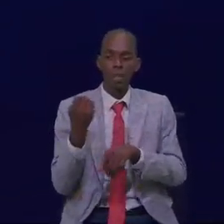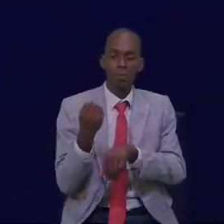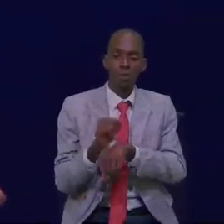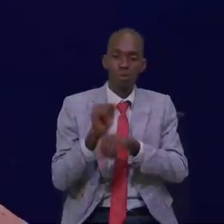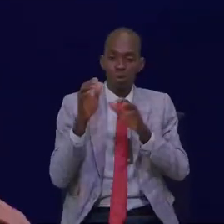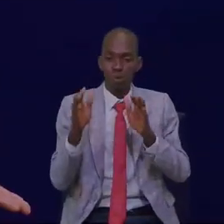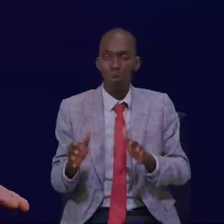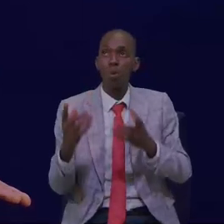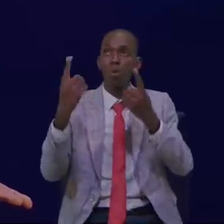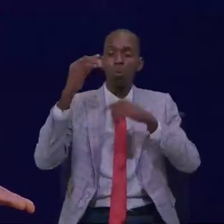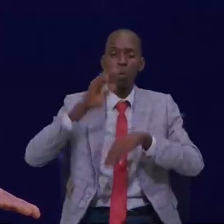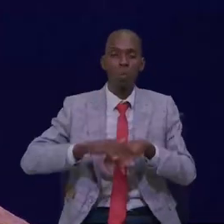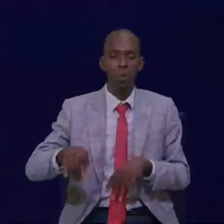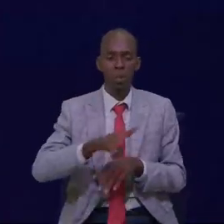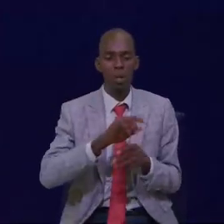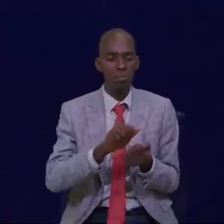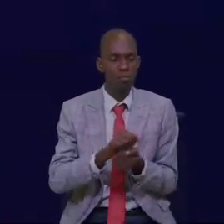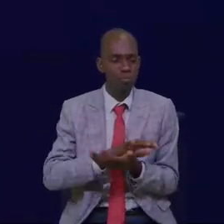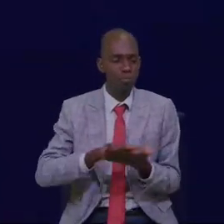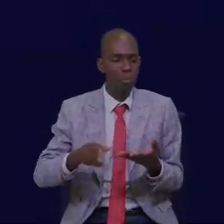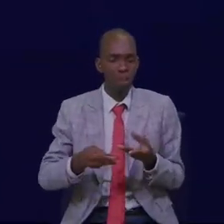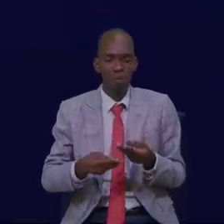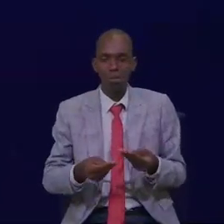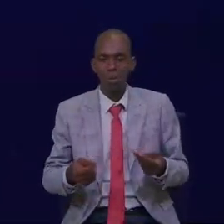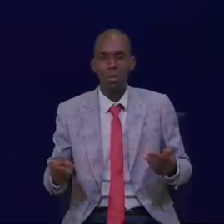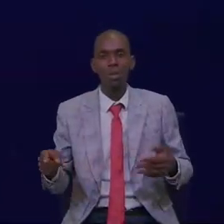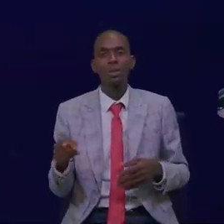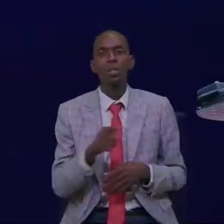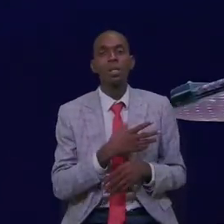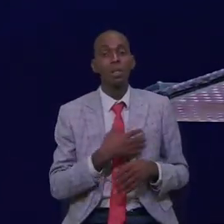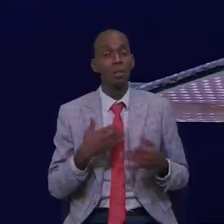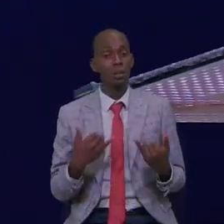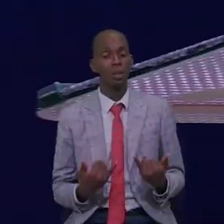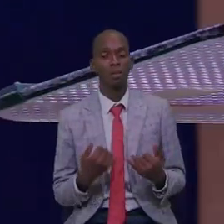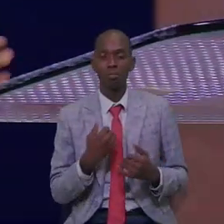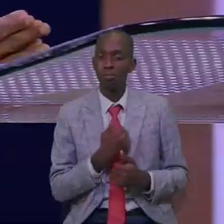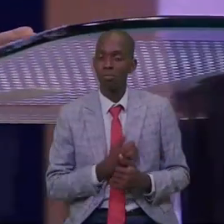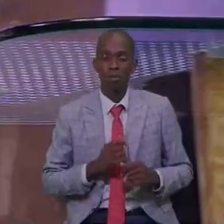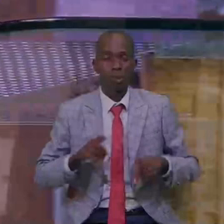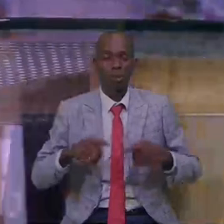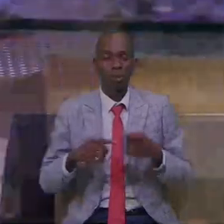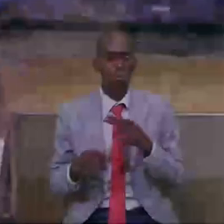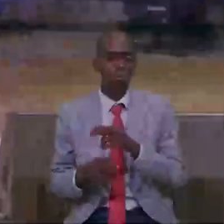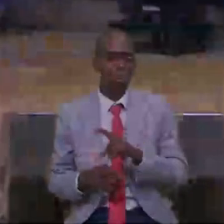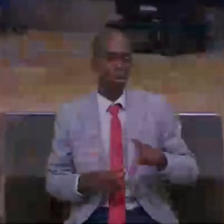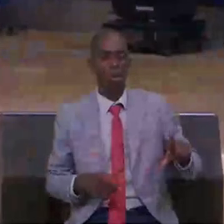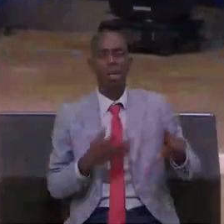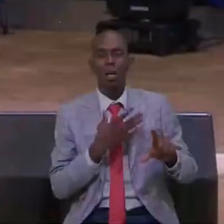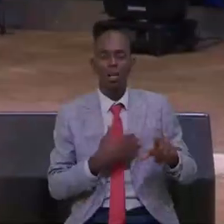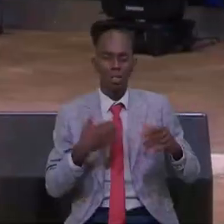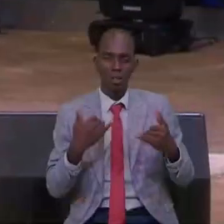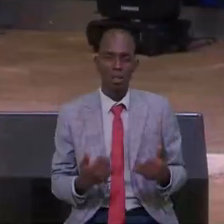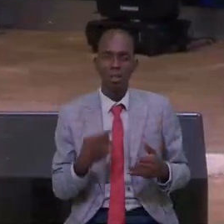écraser et nulle trace n'en fut retrouvée et ils vont en enfer. Et il dit,